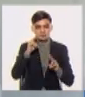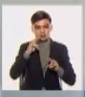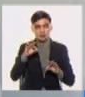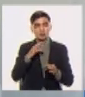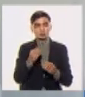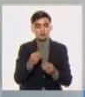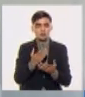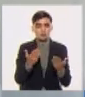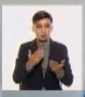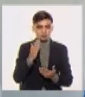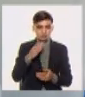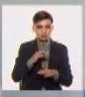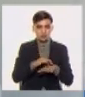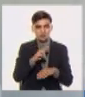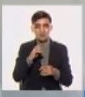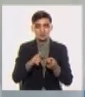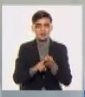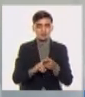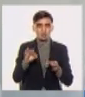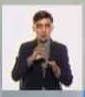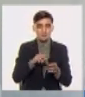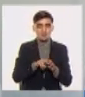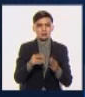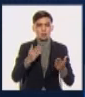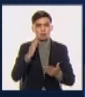какие последствия от коронавирусной инфекции у